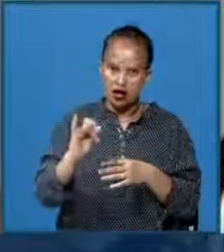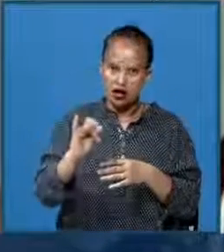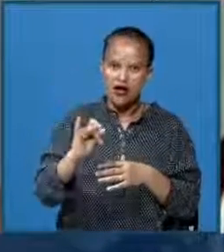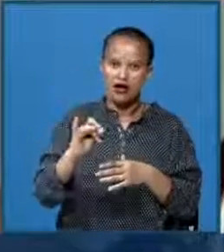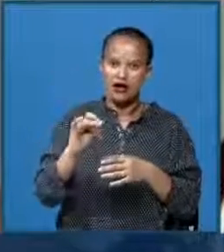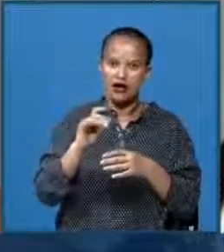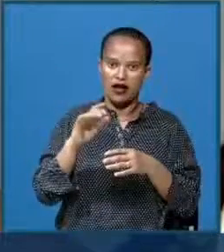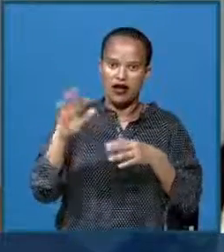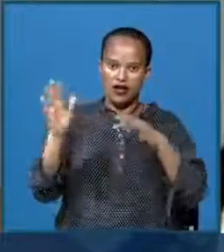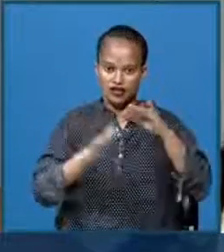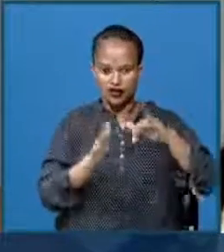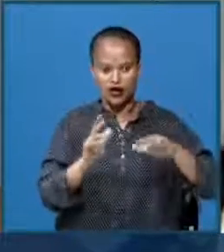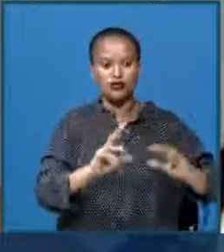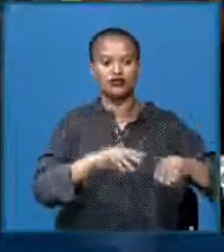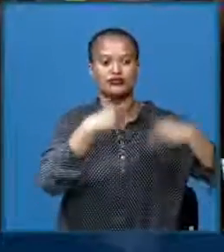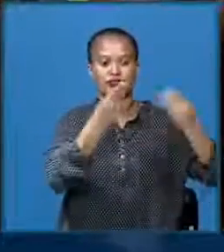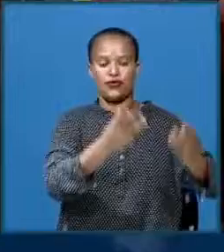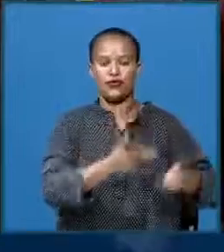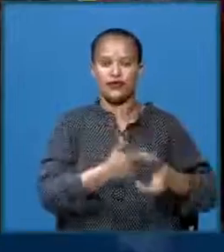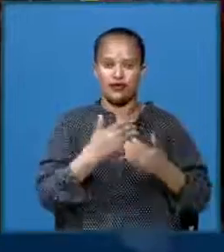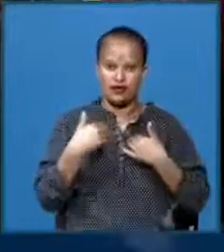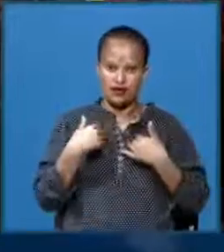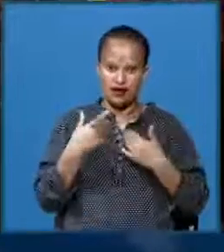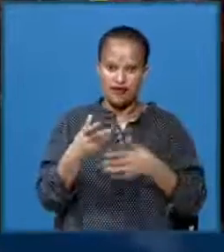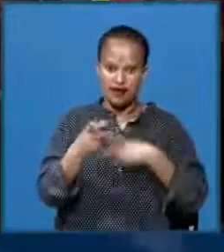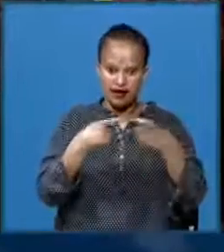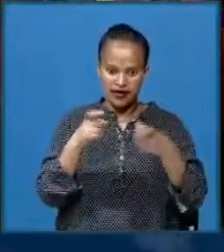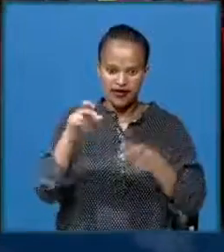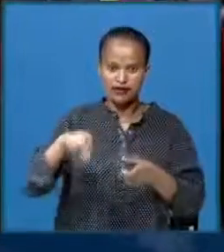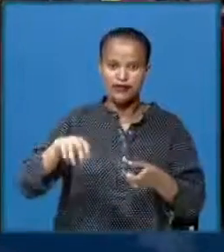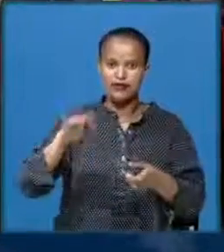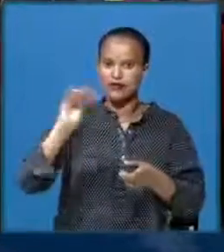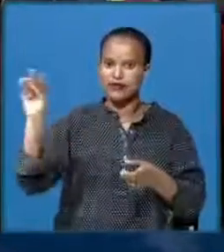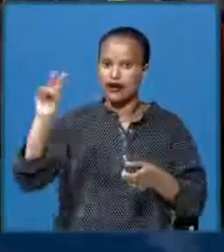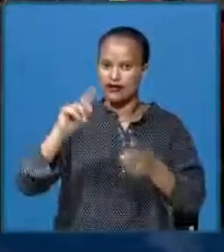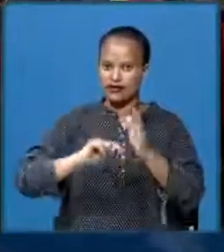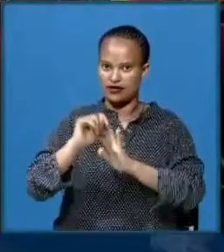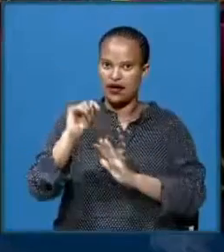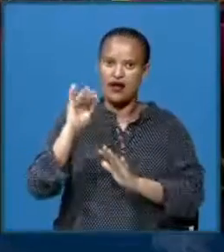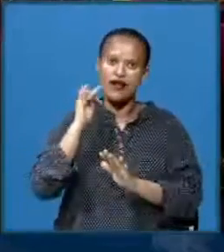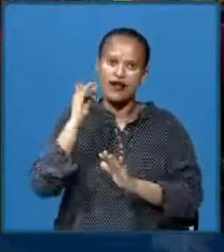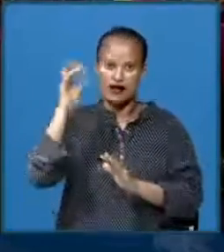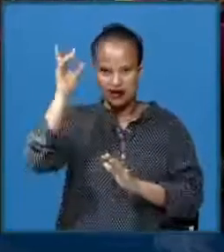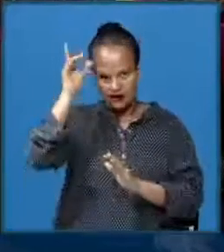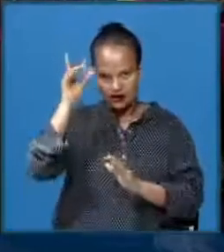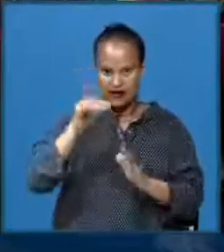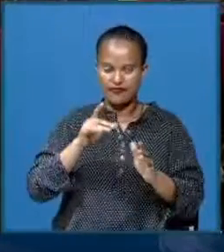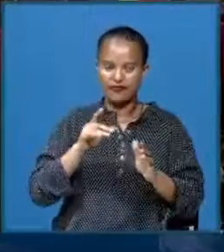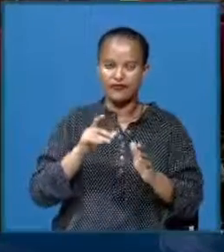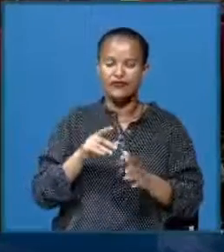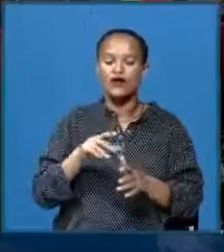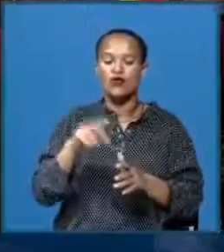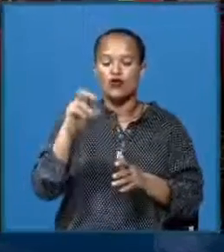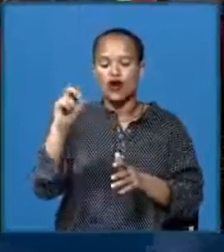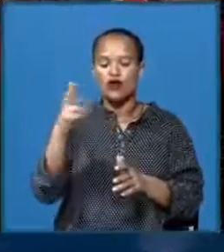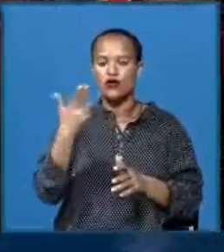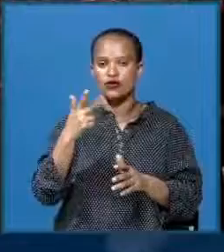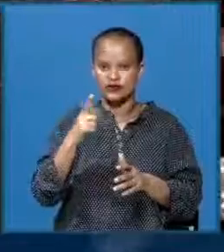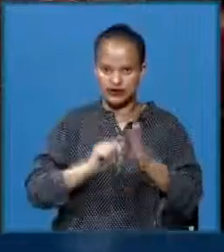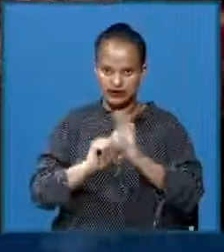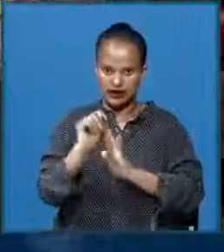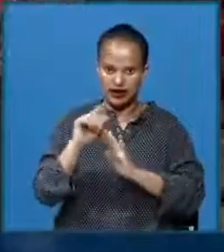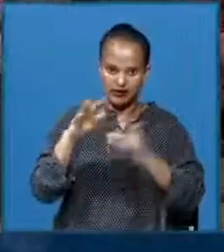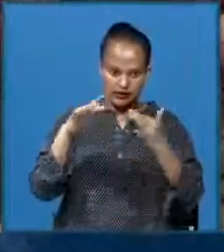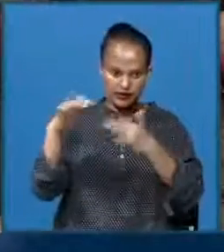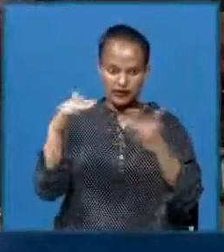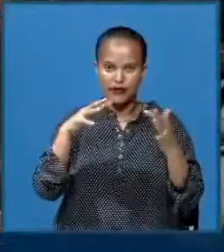ኣሸንዳ ውህብቶና ኣበርኪትና ኢና። ኣመሓዳሪ ዞባ ደቡብ ምብራቅ ትግራይ ወይዘሮ ሊያ ካሳ ብወገነን ዋዕሮታት ትግራይ ኣብ ቅድመ ግንባር